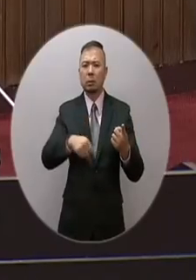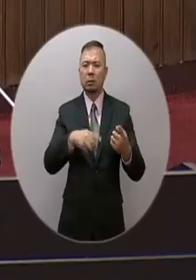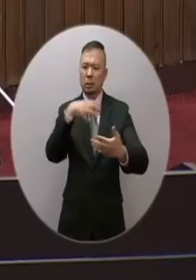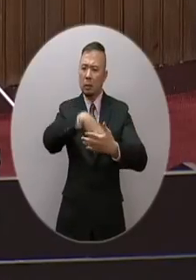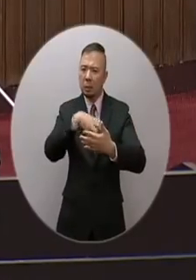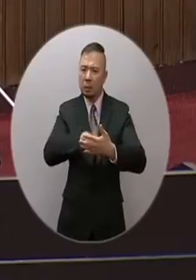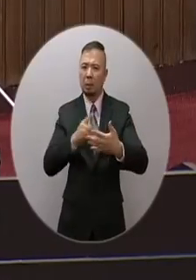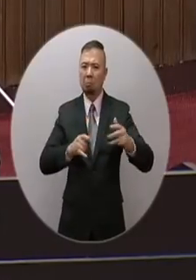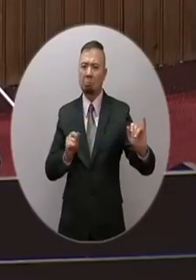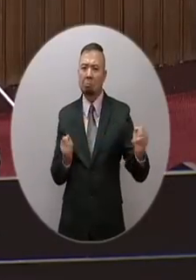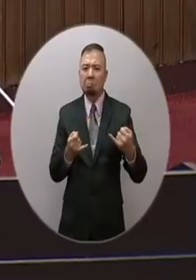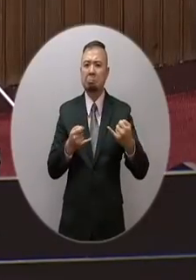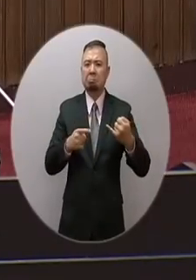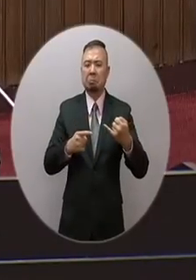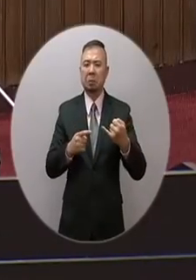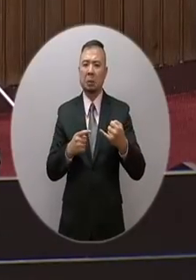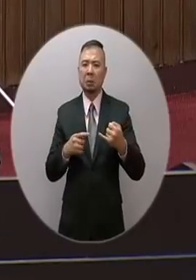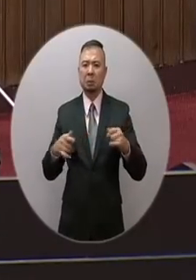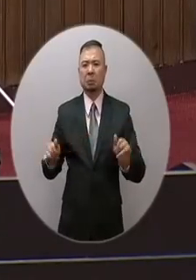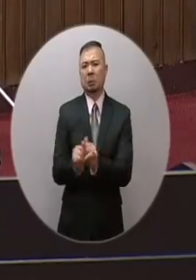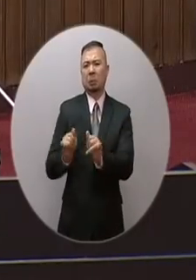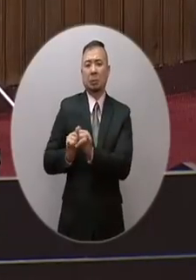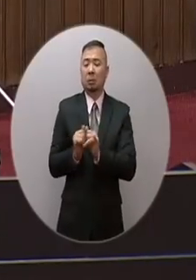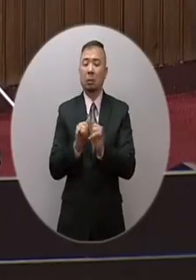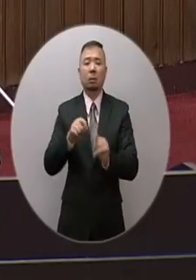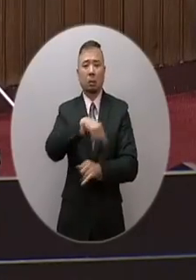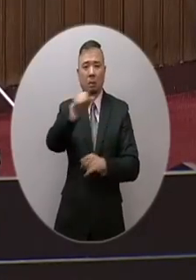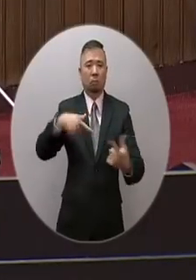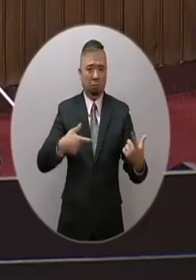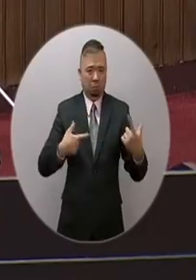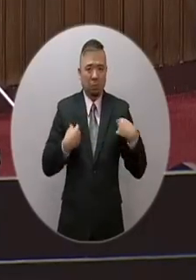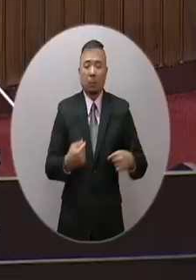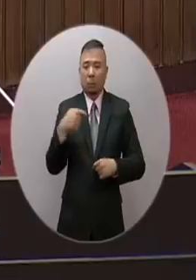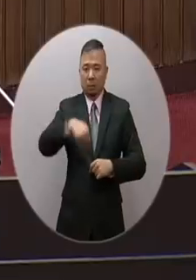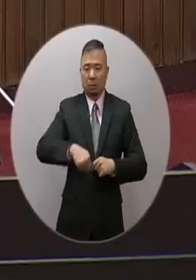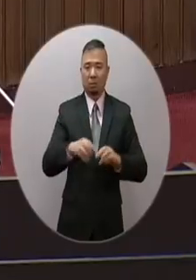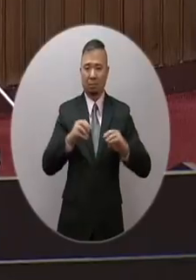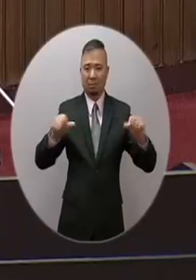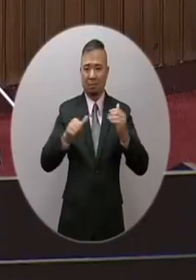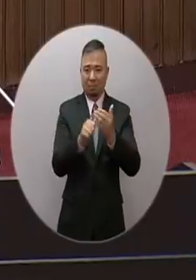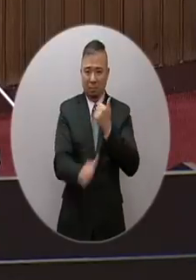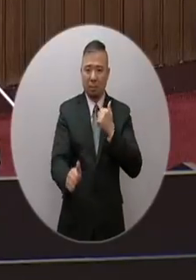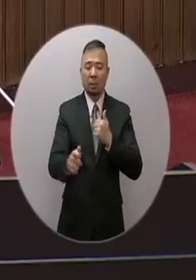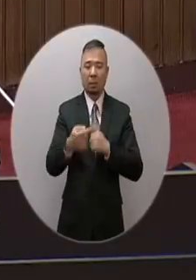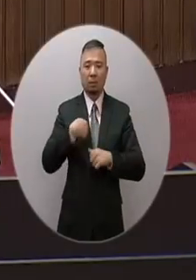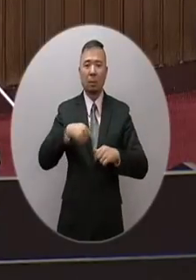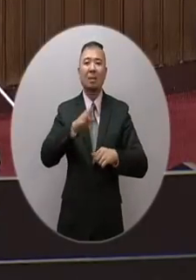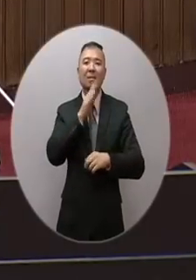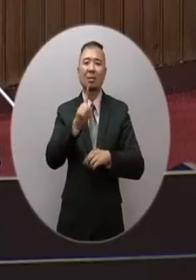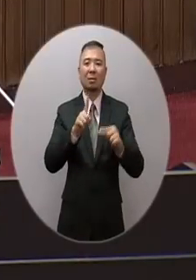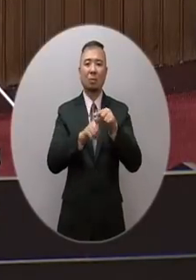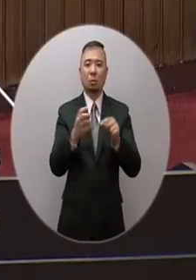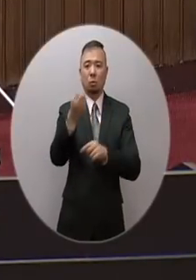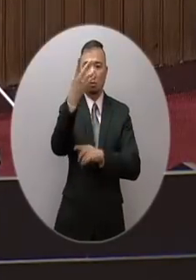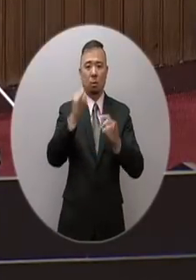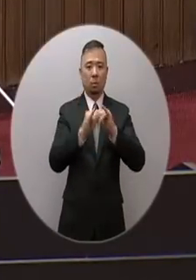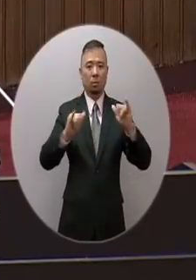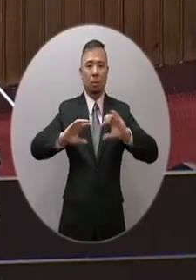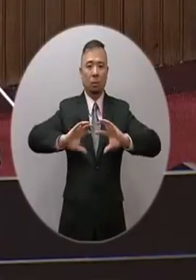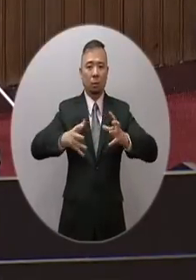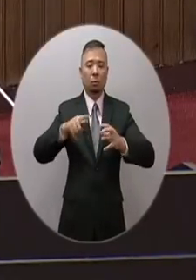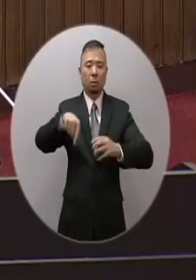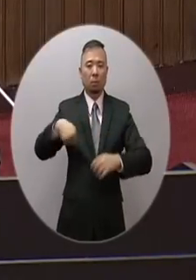突等。大家本是同根生，都是拿中华民国身份证的中华民国的国